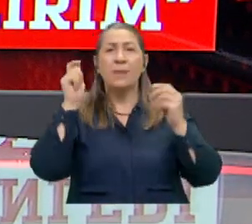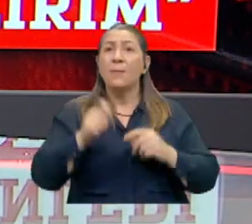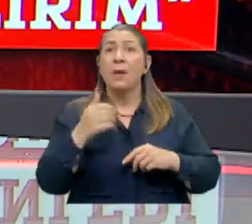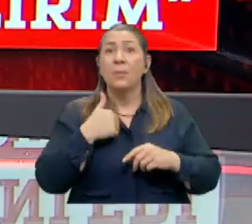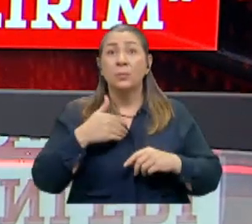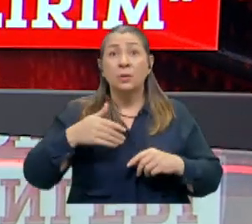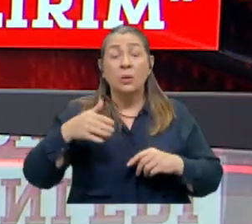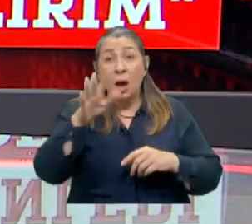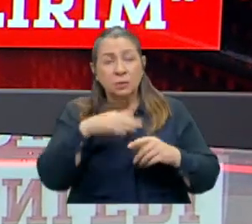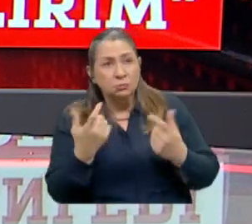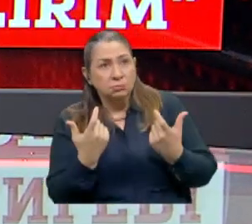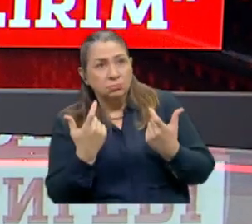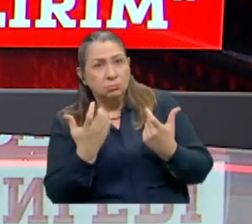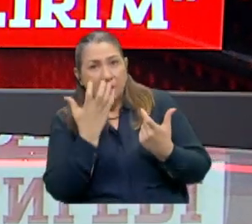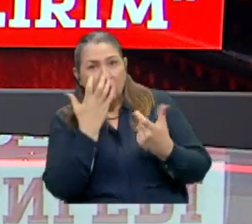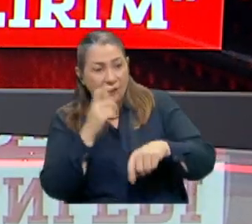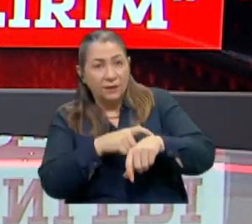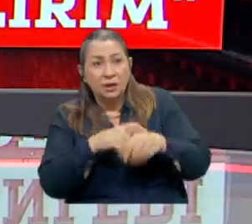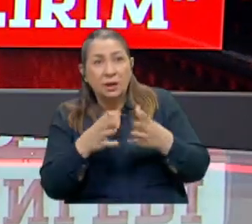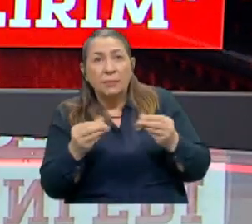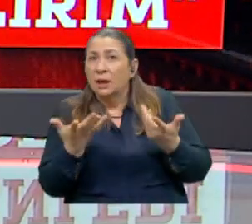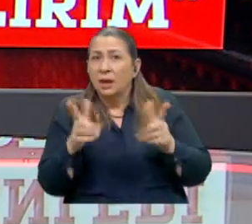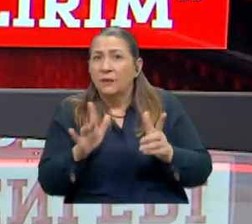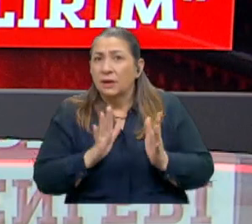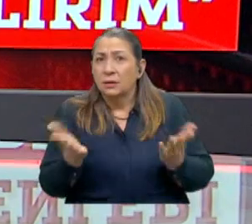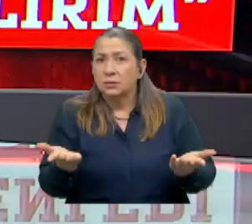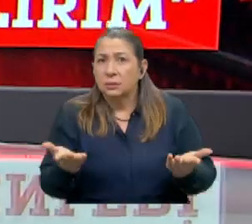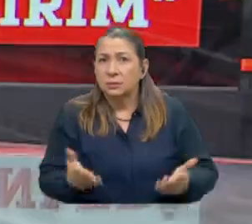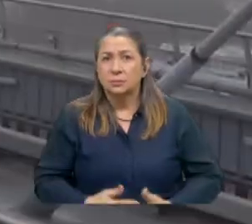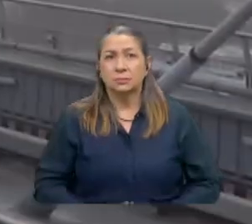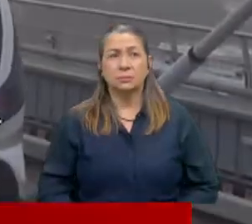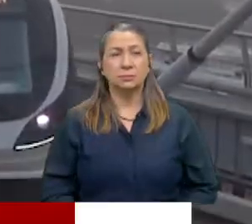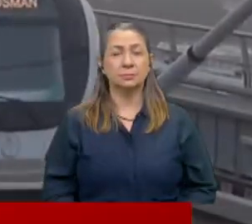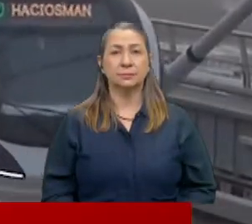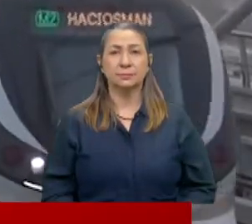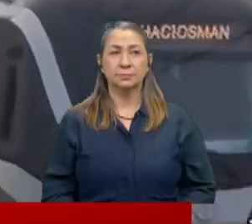Bütün memlekette bekliyor. Vakit kaybetmeye ne gerek var?